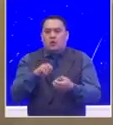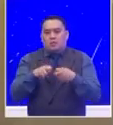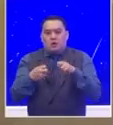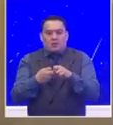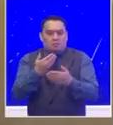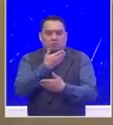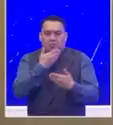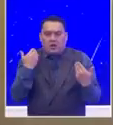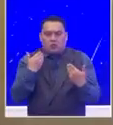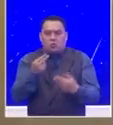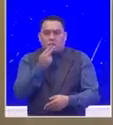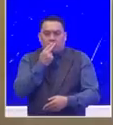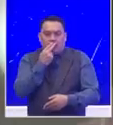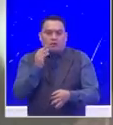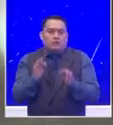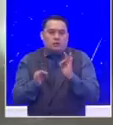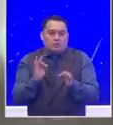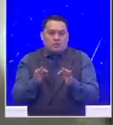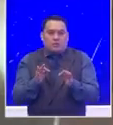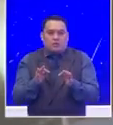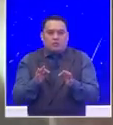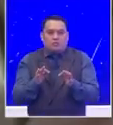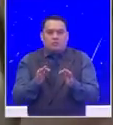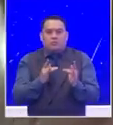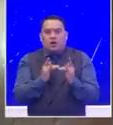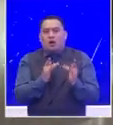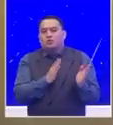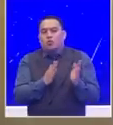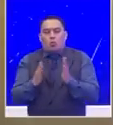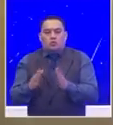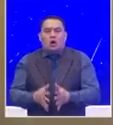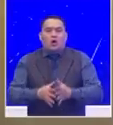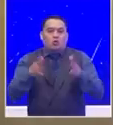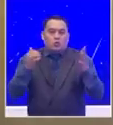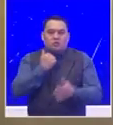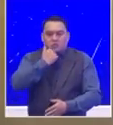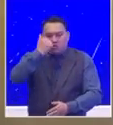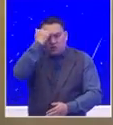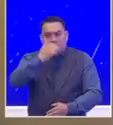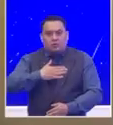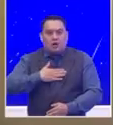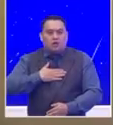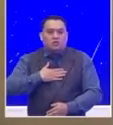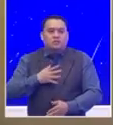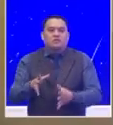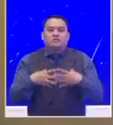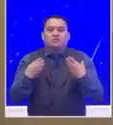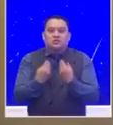нету. Ни с питанием, ни тем более с дезрежимом. И сказать огромное спасибо нашим